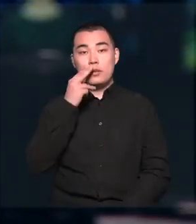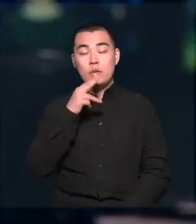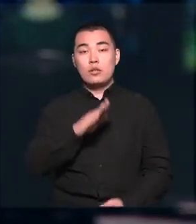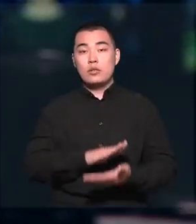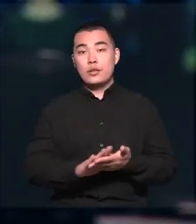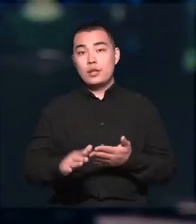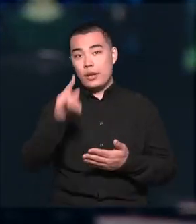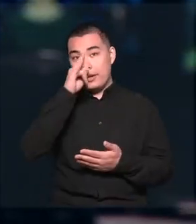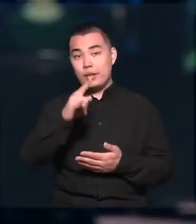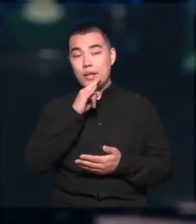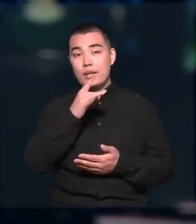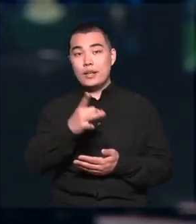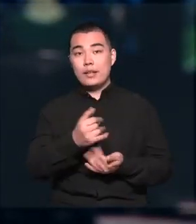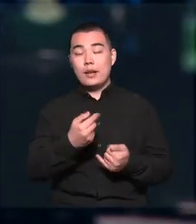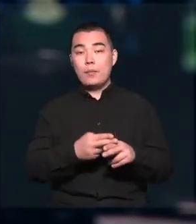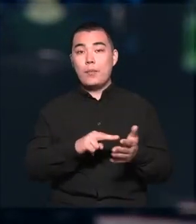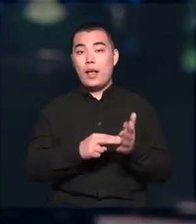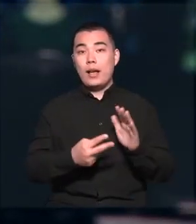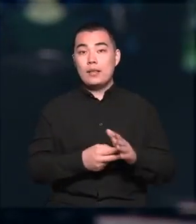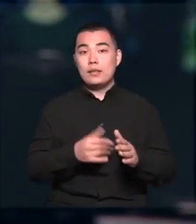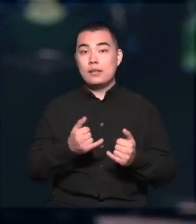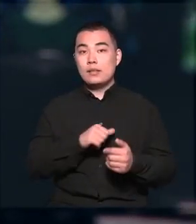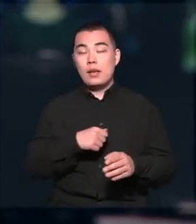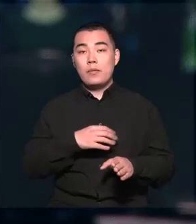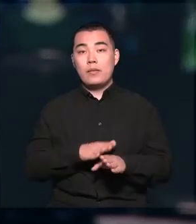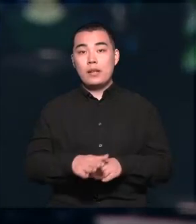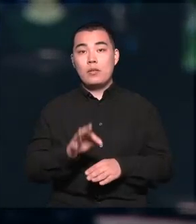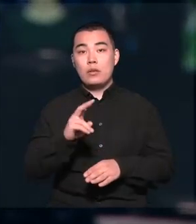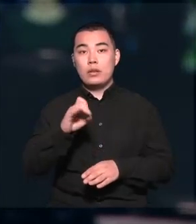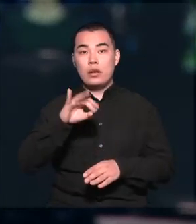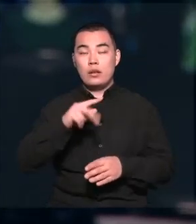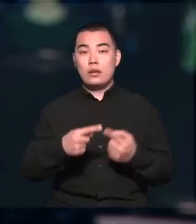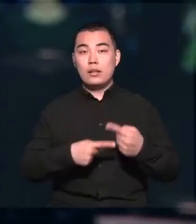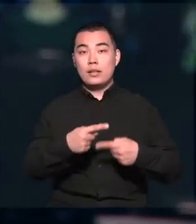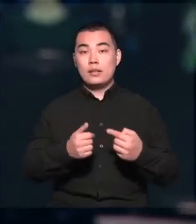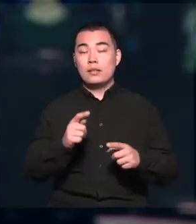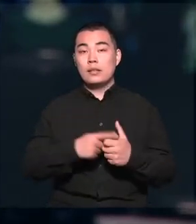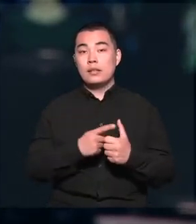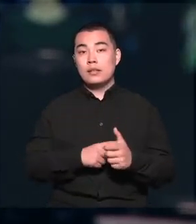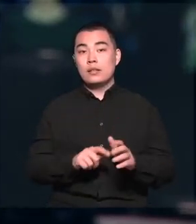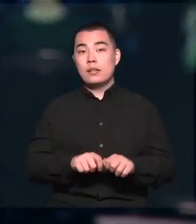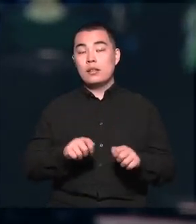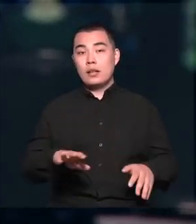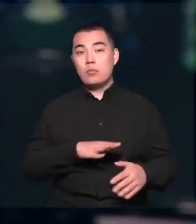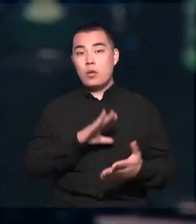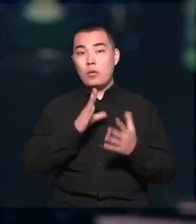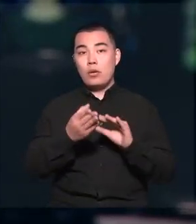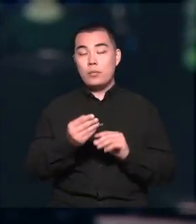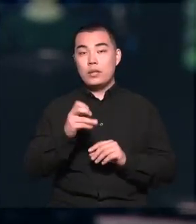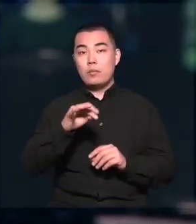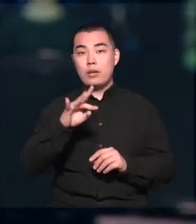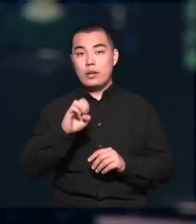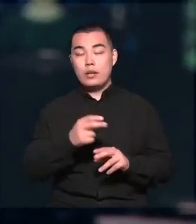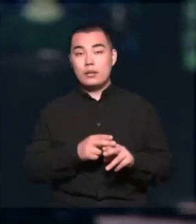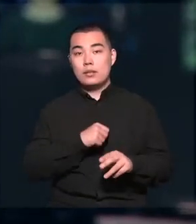Шымкенттіктер «Таза Қазақстан» республикалық акциясының кезекті аптасыны өнегелі ұрпақ деген атаумен бастады. Немересін жетектеген